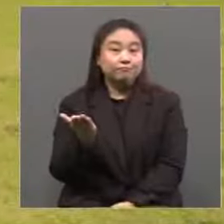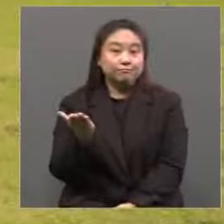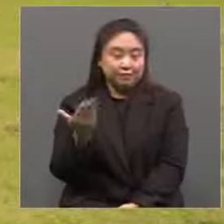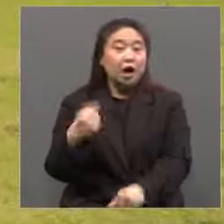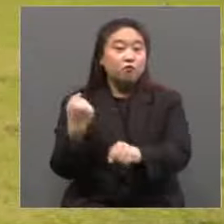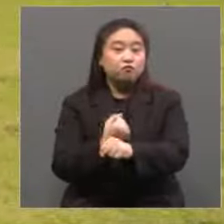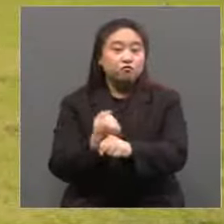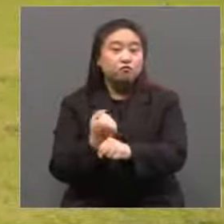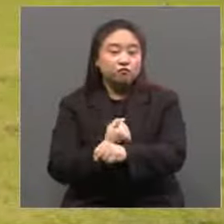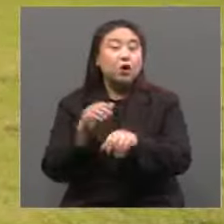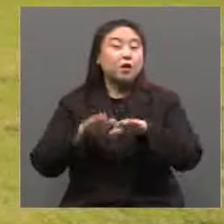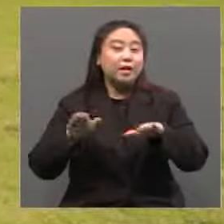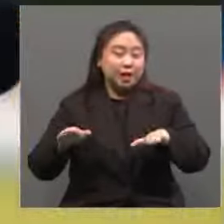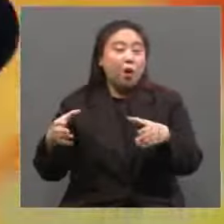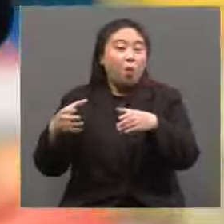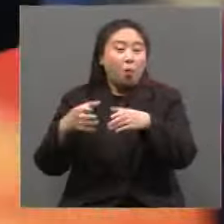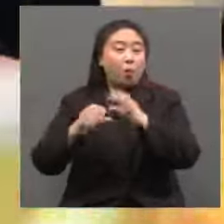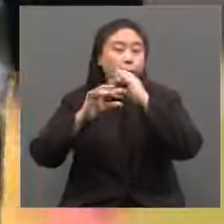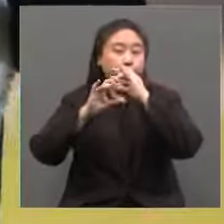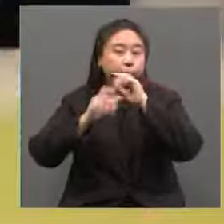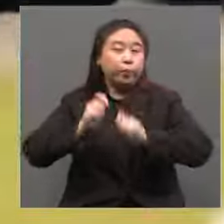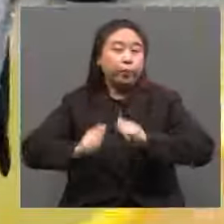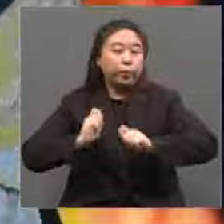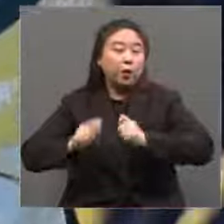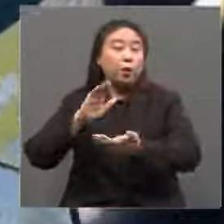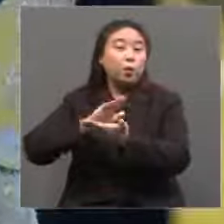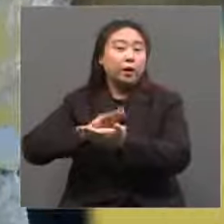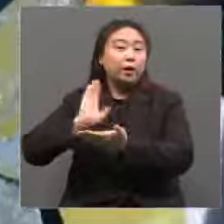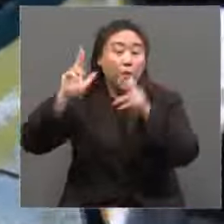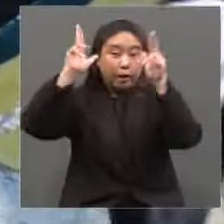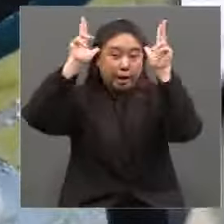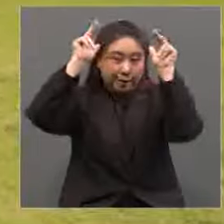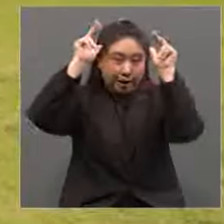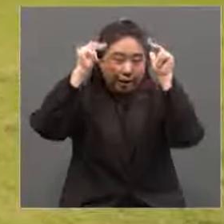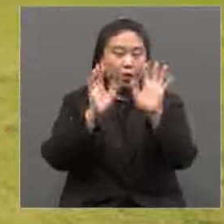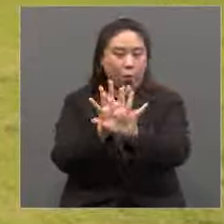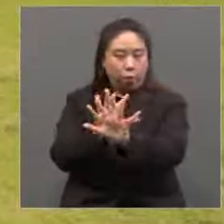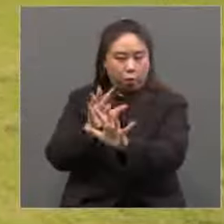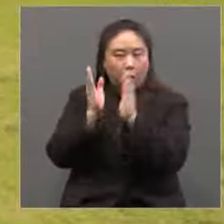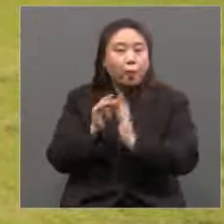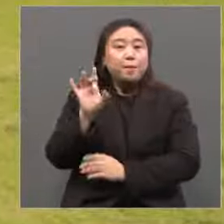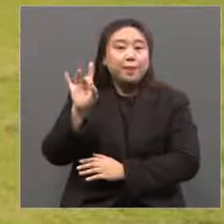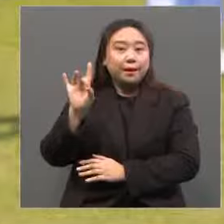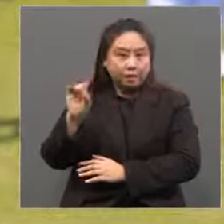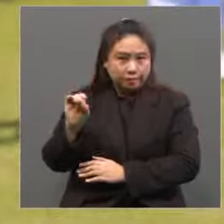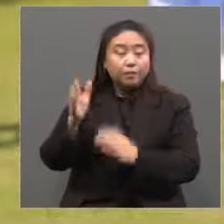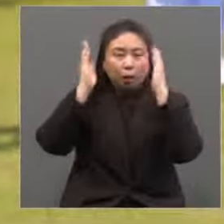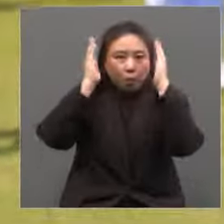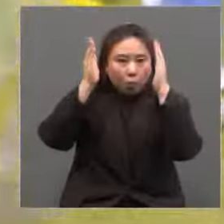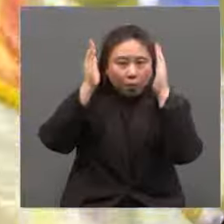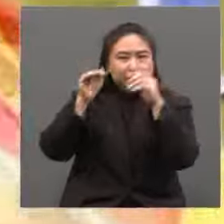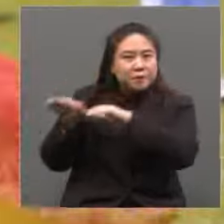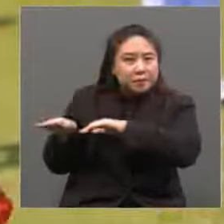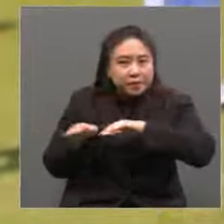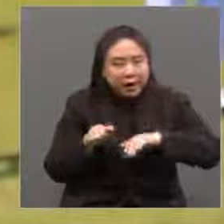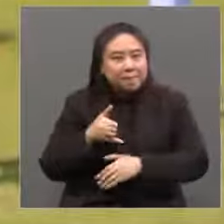การฝึกซ้อมของน้องๆวงโยธวาทิตโรงเรียนลำปางกัลยาณีจังหวัดลำปางกว่า80คนที่ทุ่มเทมุ่งมั่นเพื่อเตรียมไปป้